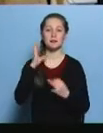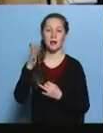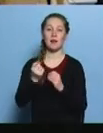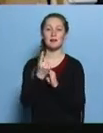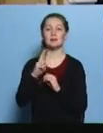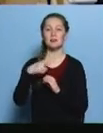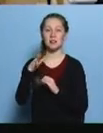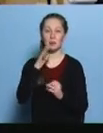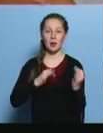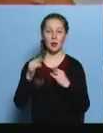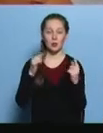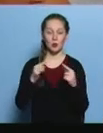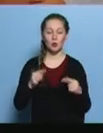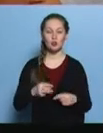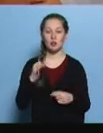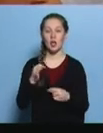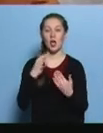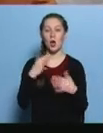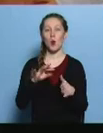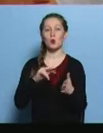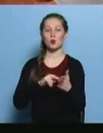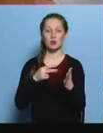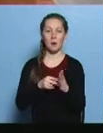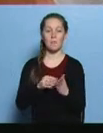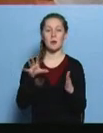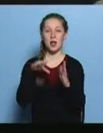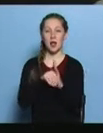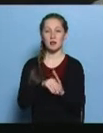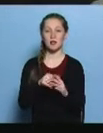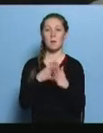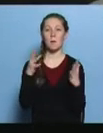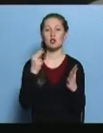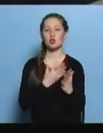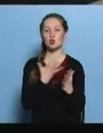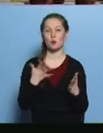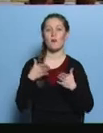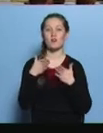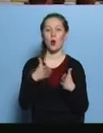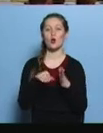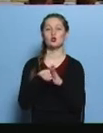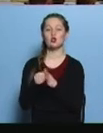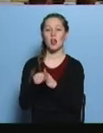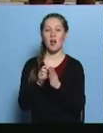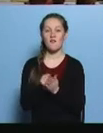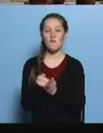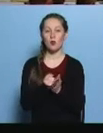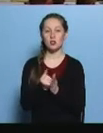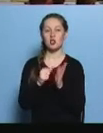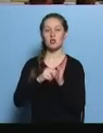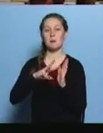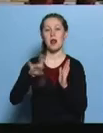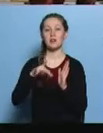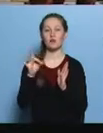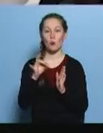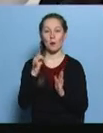положительных моментов депутаты отмечают, уже в проекте заложена внушительная сумма в дорожном фонде – почти 6 миллиардов рублей. И